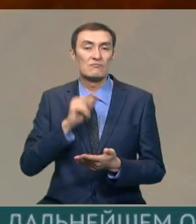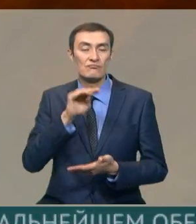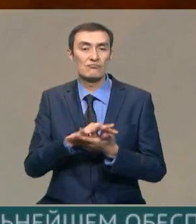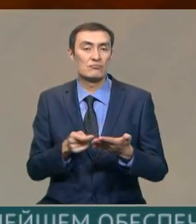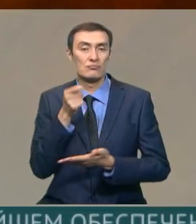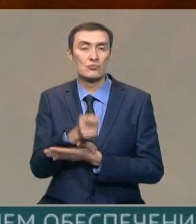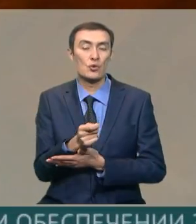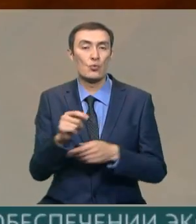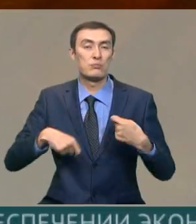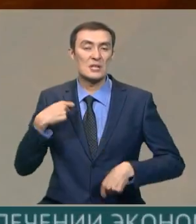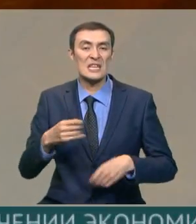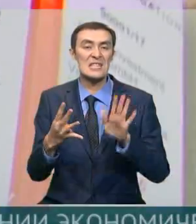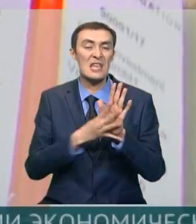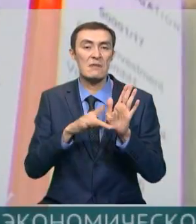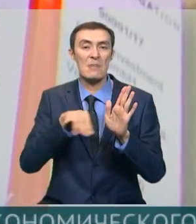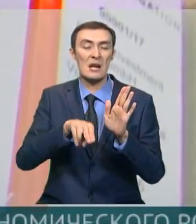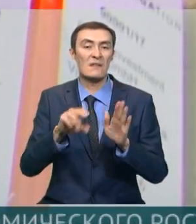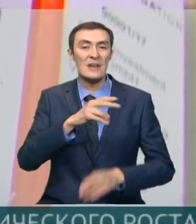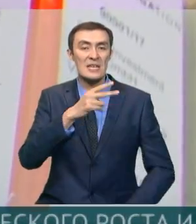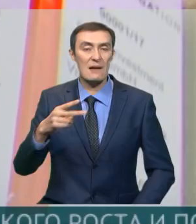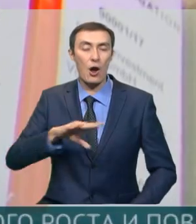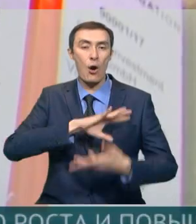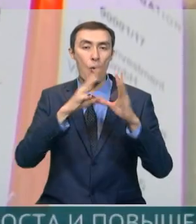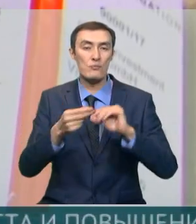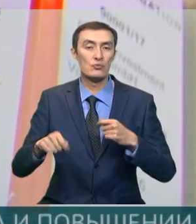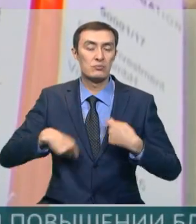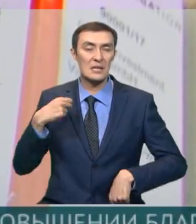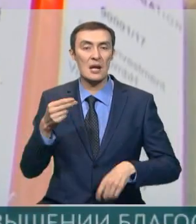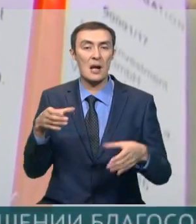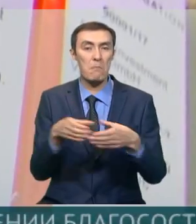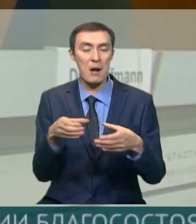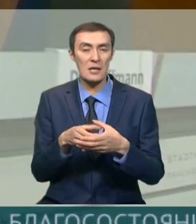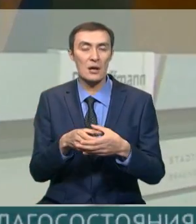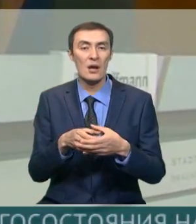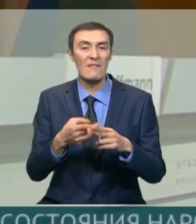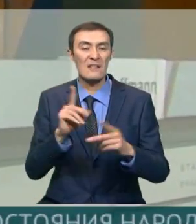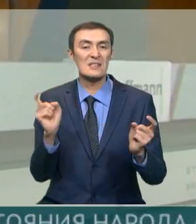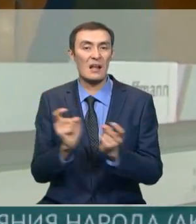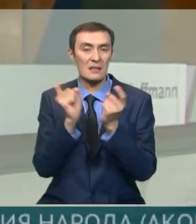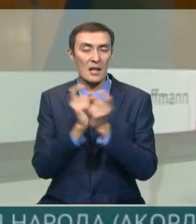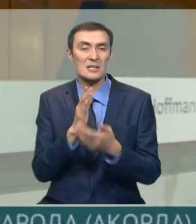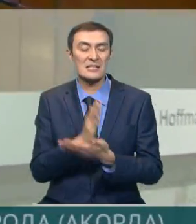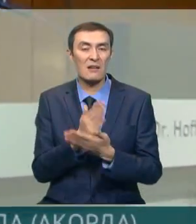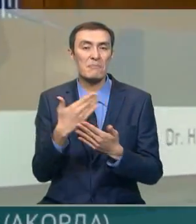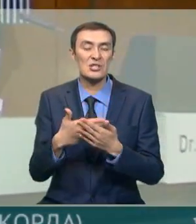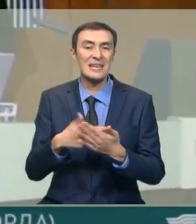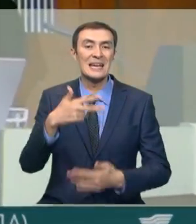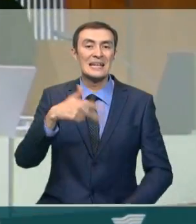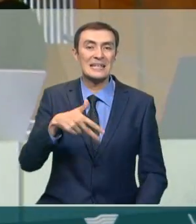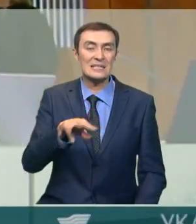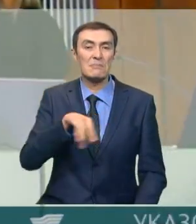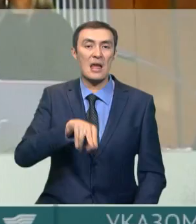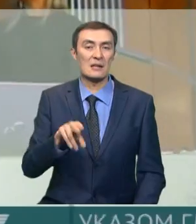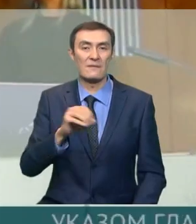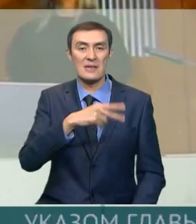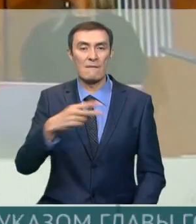убытки более чем в 9 миллиардов евро. Общие убытки компании, связанные с урегулированием этого скандала, составили почти 30 миллиардов